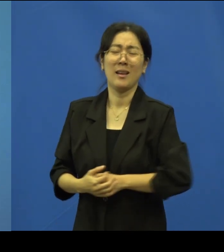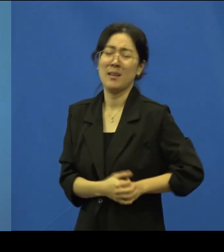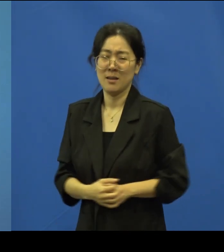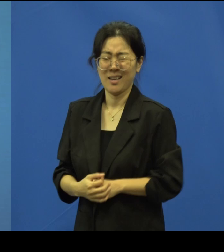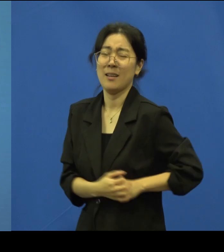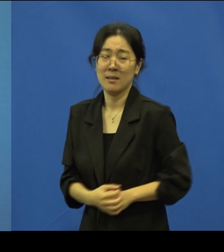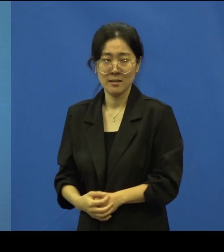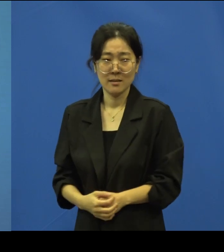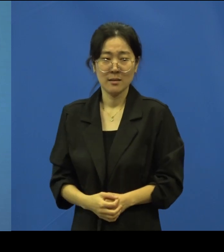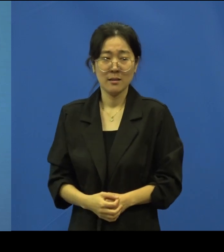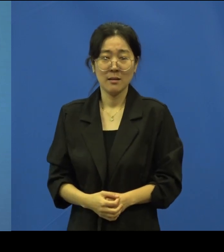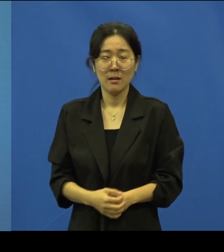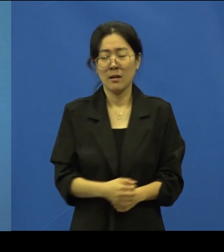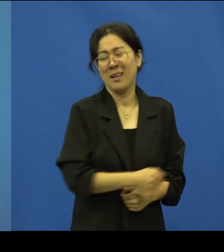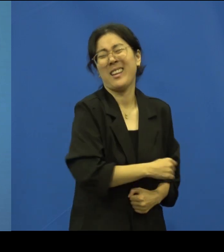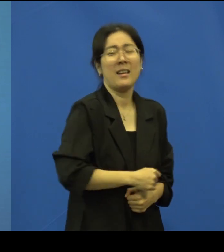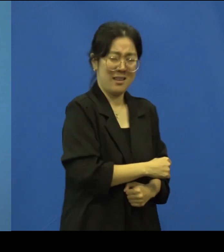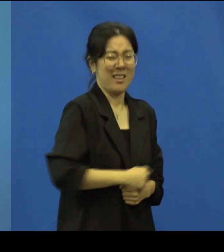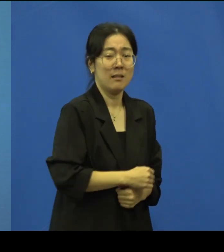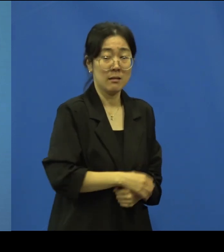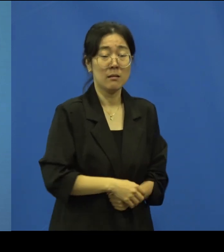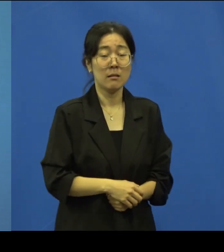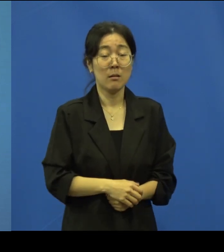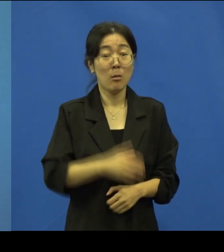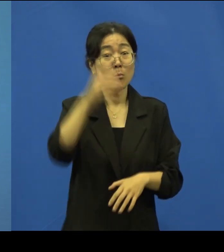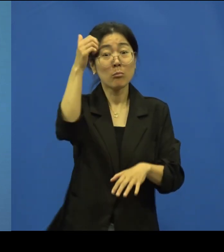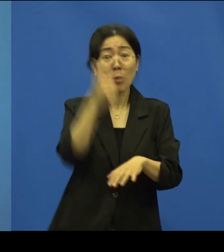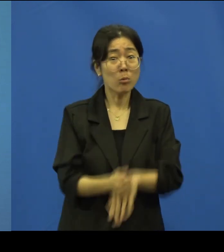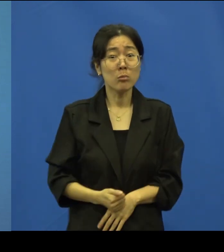끝까지 말 안 한다, 글렀어요.